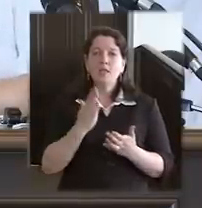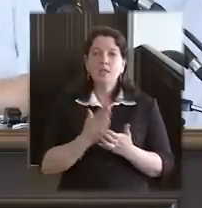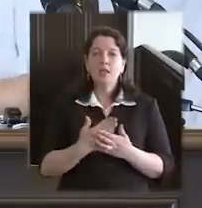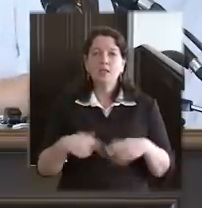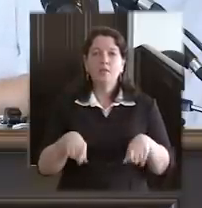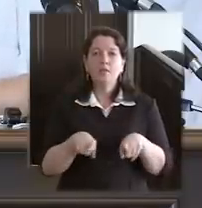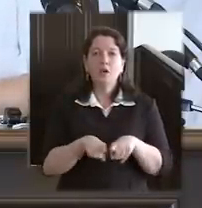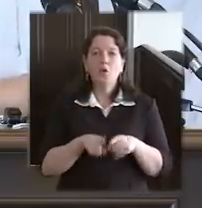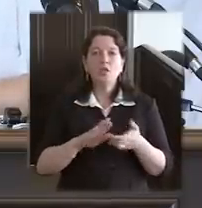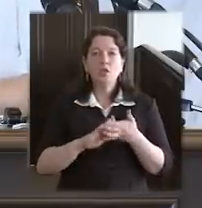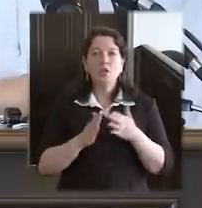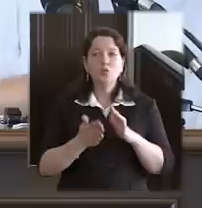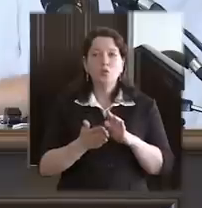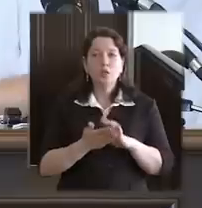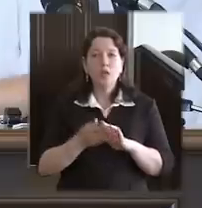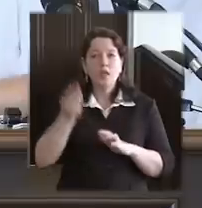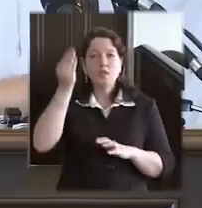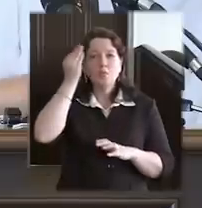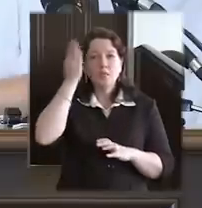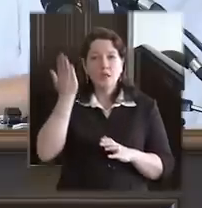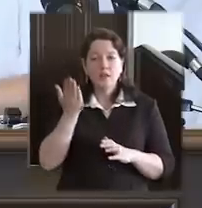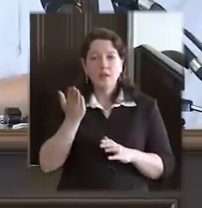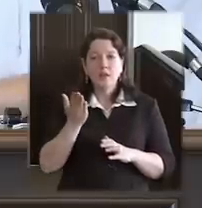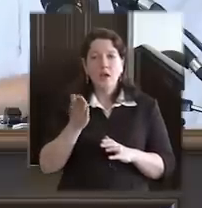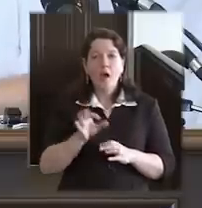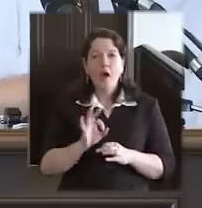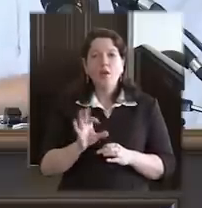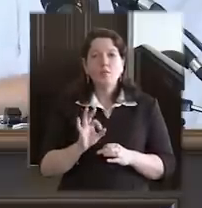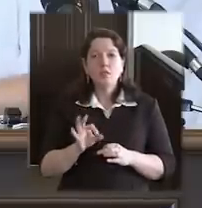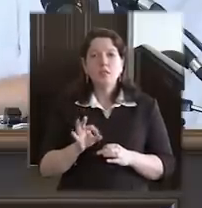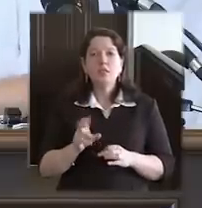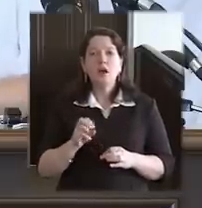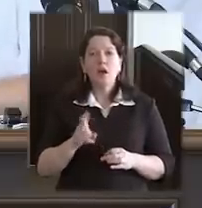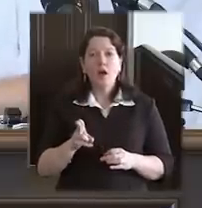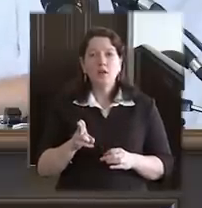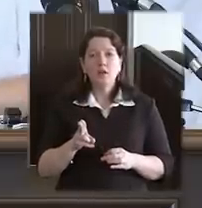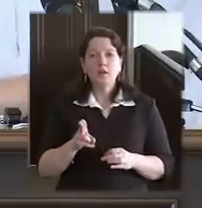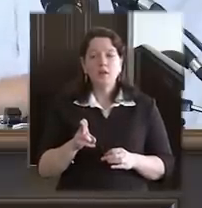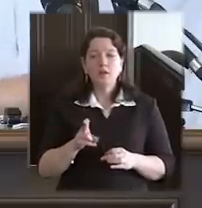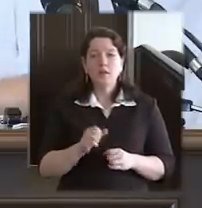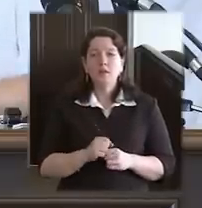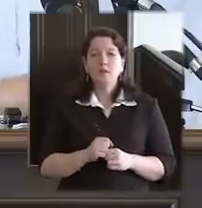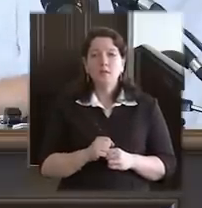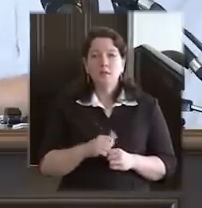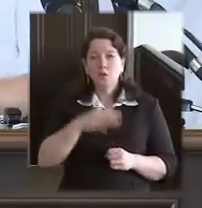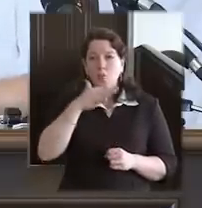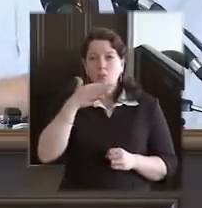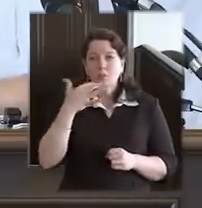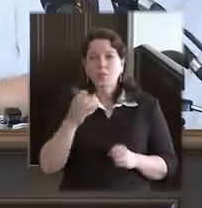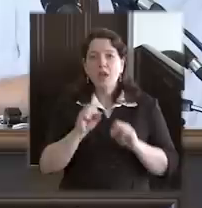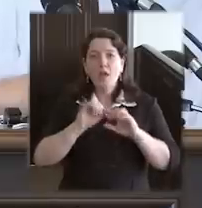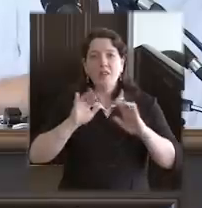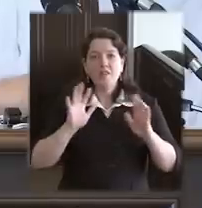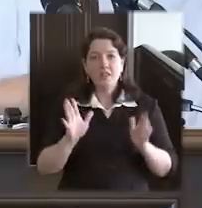Если хотите, в данном случае, о чем идет речь? По объяснению наших авторитетнейших,